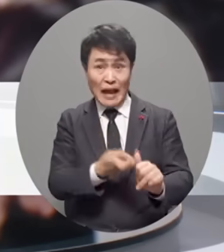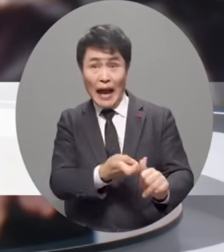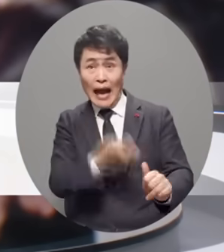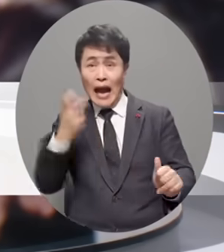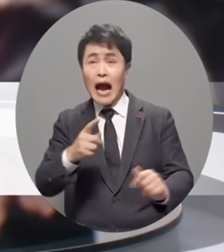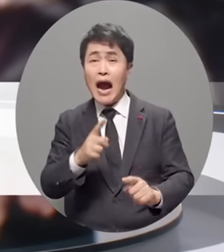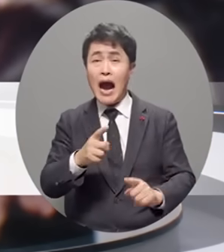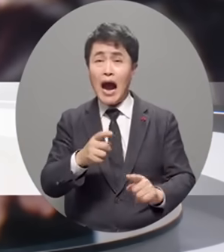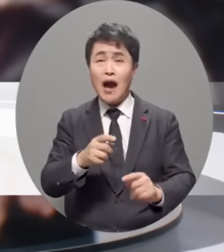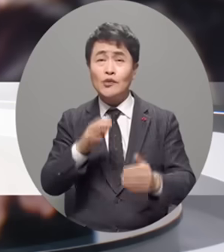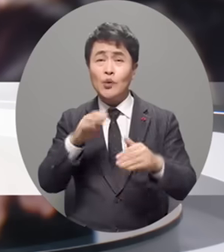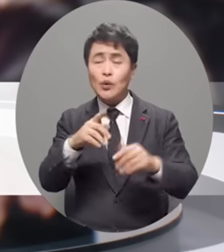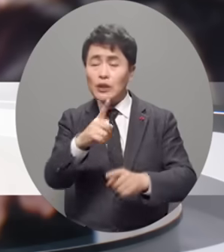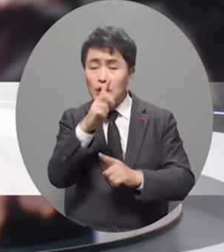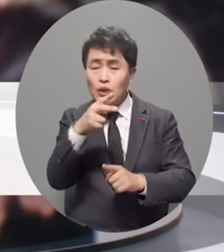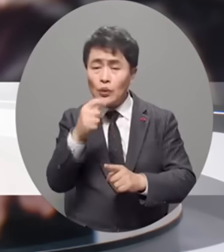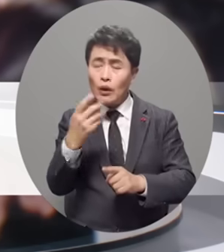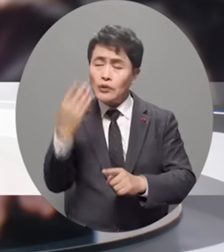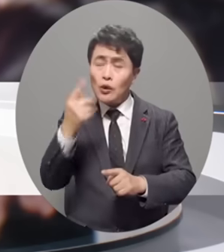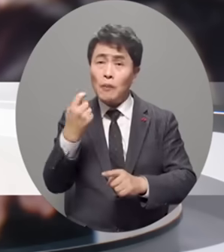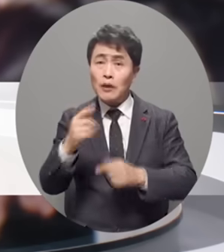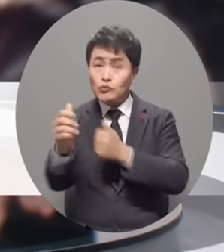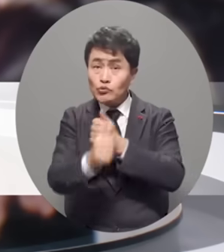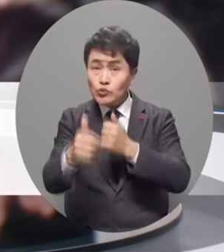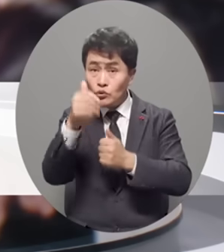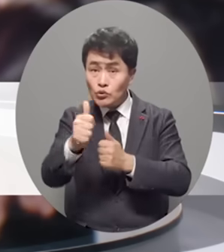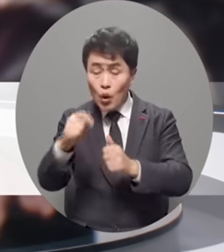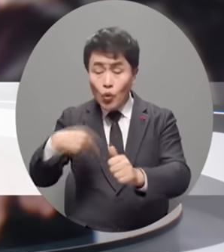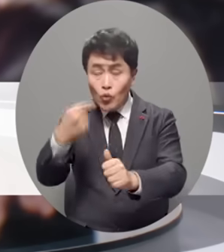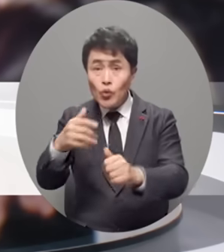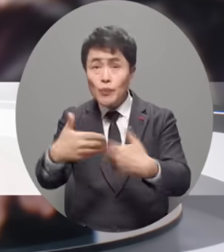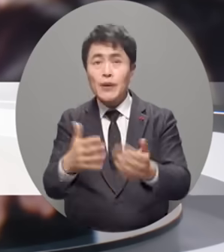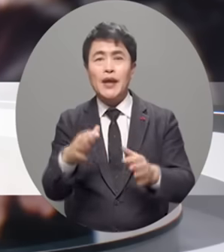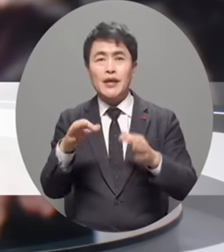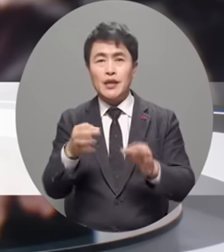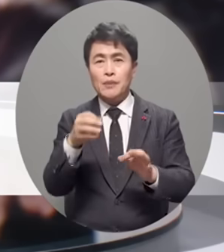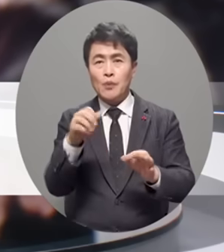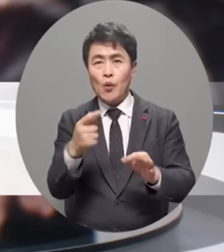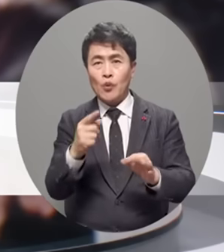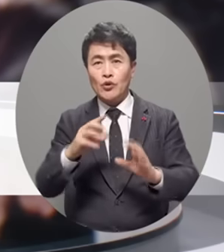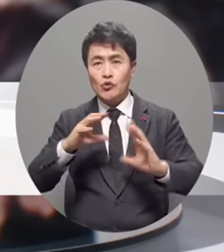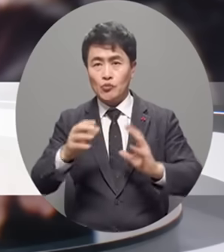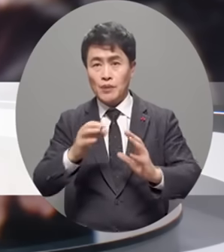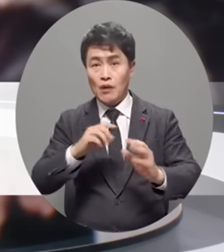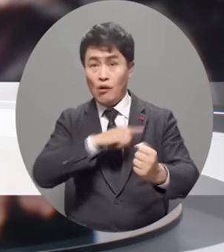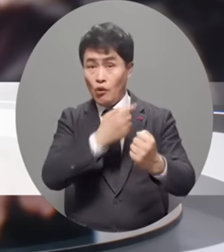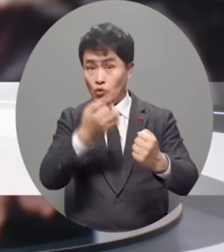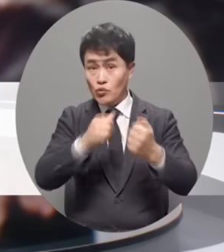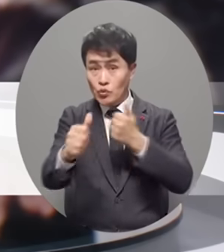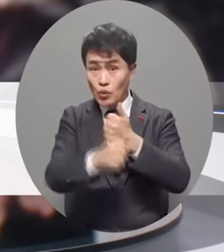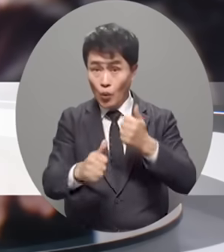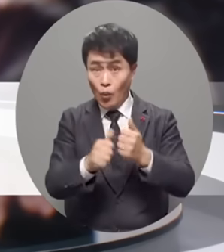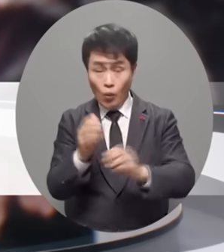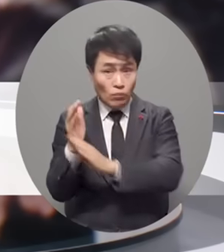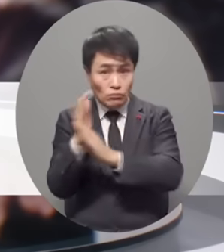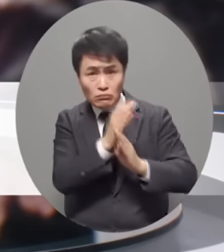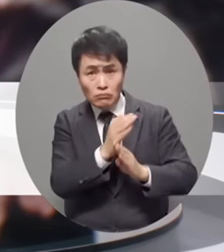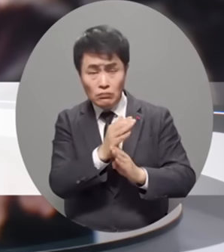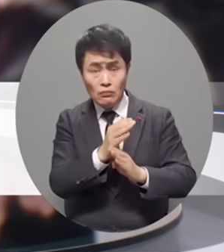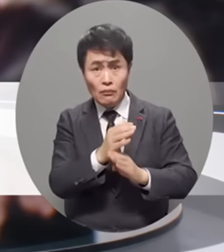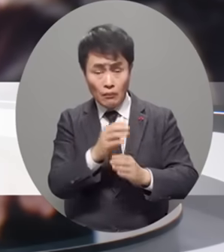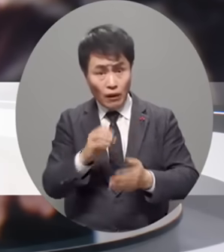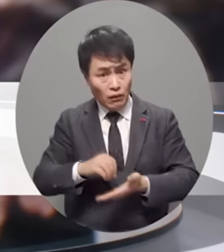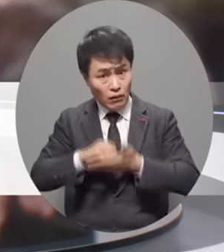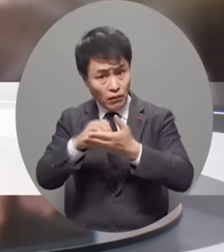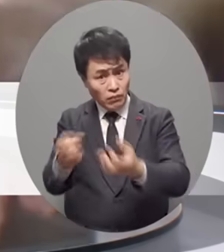이동관 전 방송통신위원장의 후임으로 지명된 김홍일 국민권익위원장이 오늘 갑자기 비공개로 이임식을